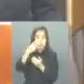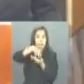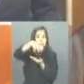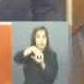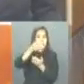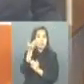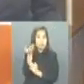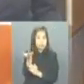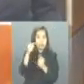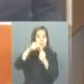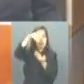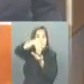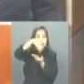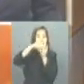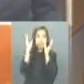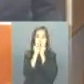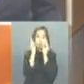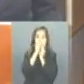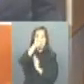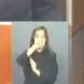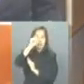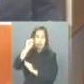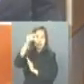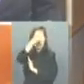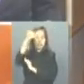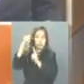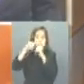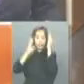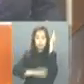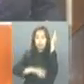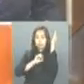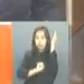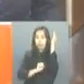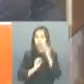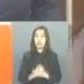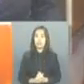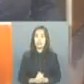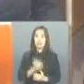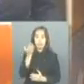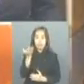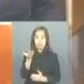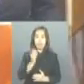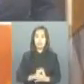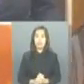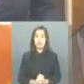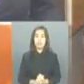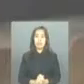สดจากศูนย์ประชุมนานาชาติเฉลิมพระเกียรติมหาวิทยาลัยสงขลานครินทรวิทยาเขตหาดใหญ่ค่ะคุณดวงดาวคะ